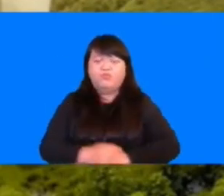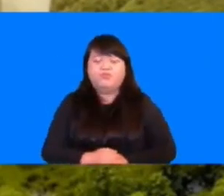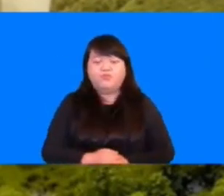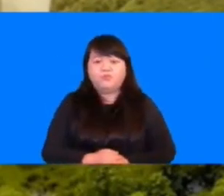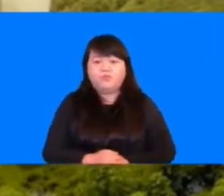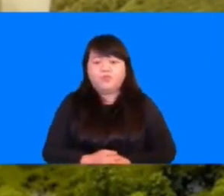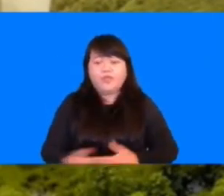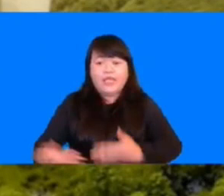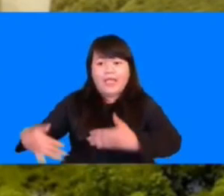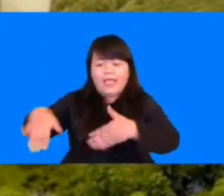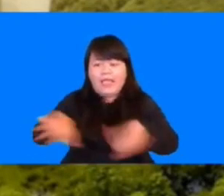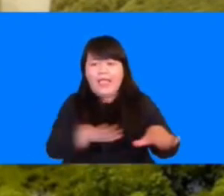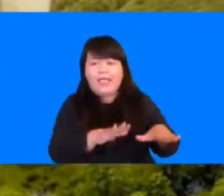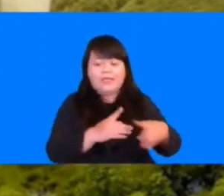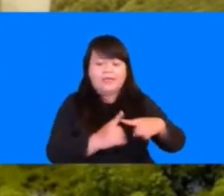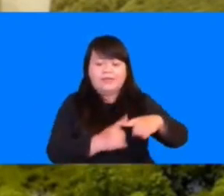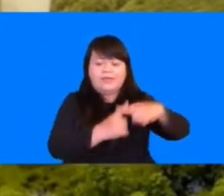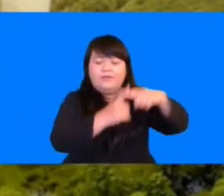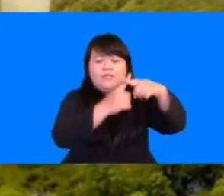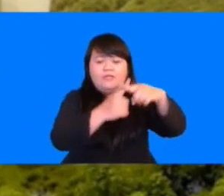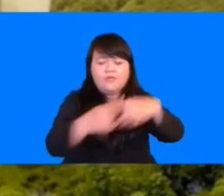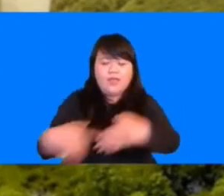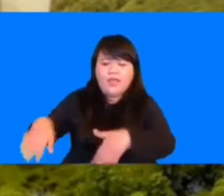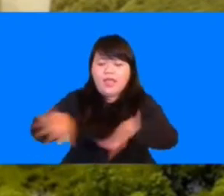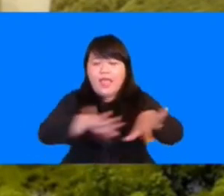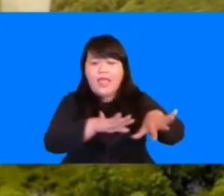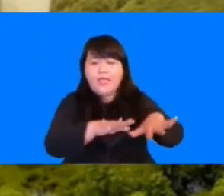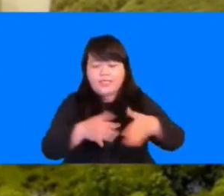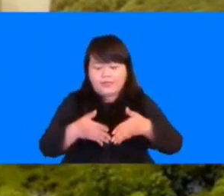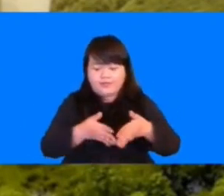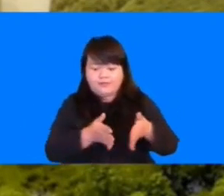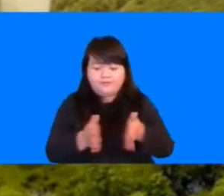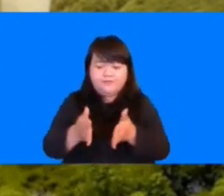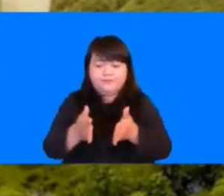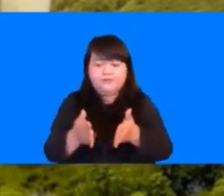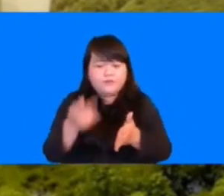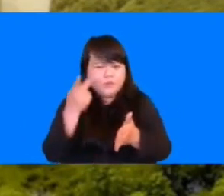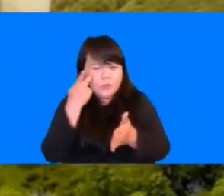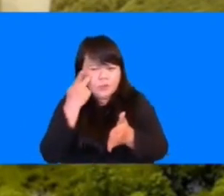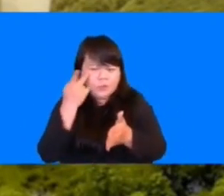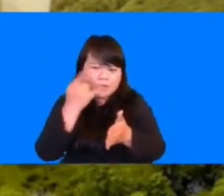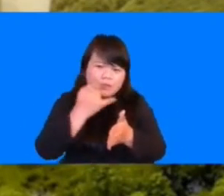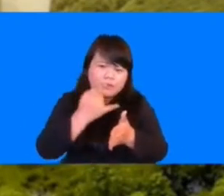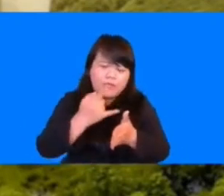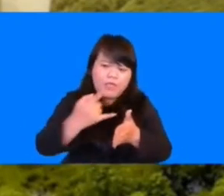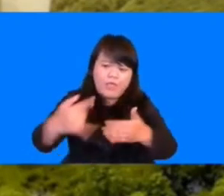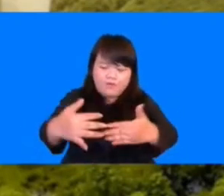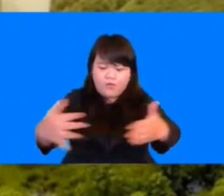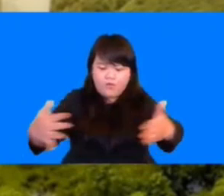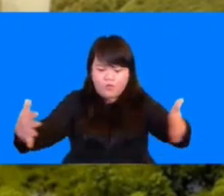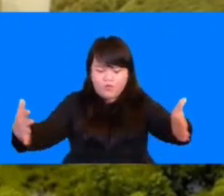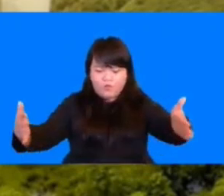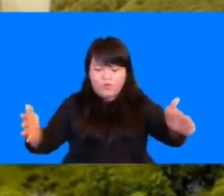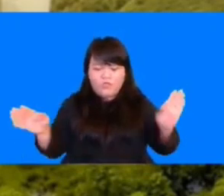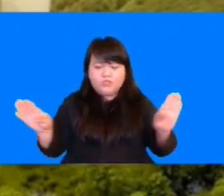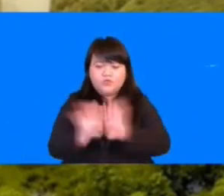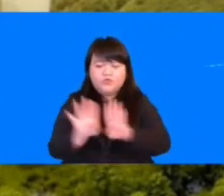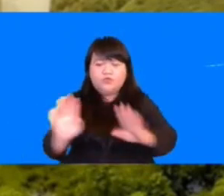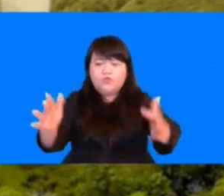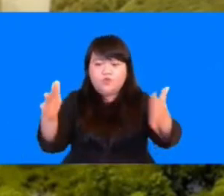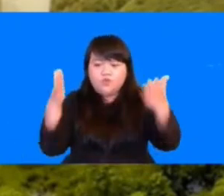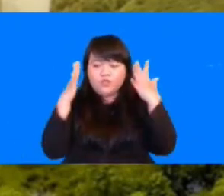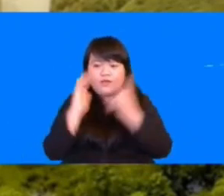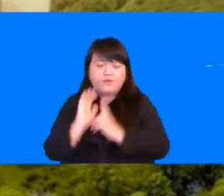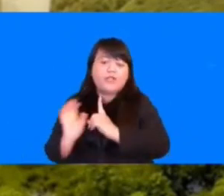Ketahanan air dicapai melalui peningkatan pasokan air di hilir dengan menjaga dan meningkatkan luas tutupan hutan kawasan